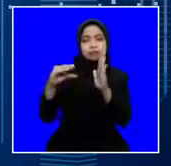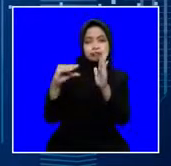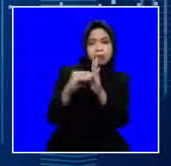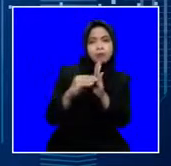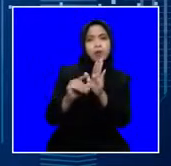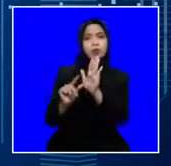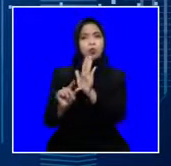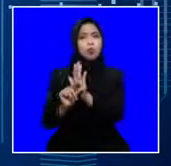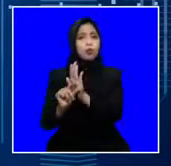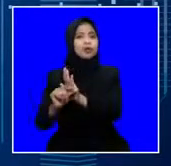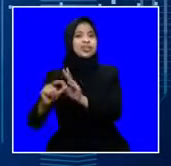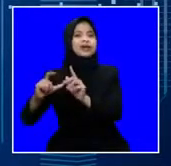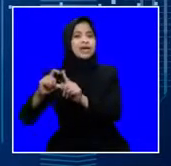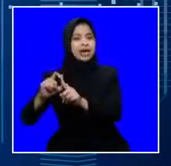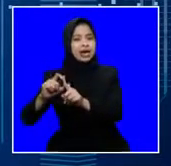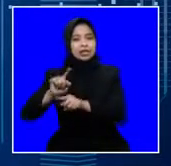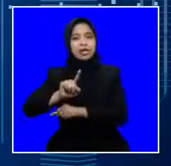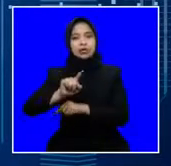Undang-Undang Dasar